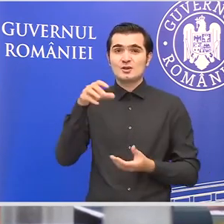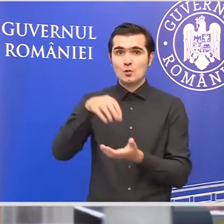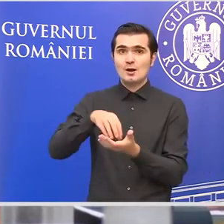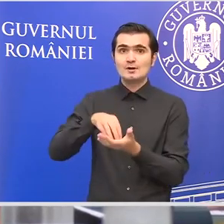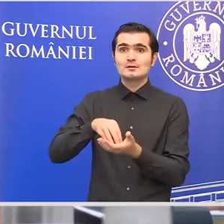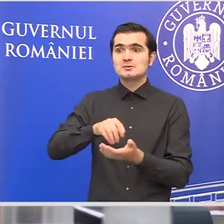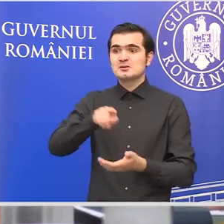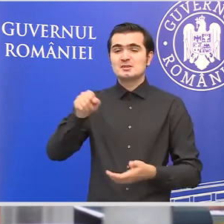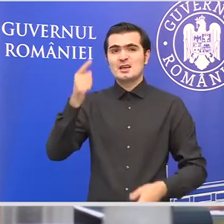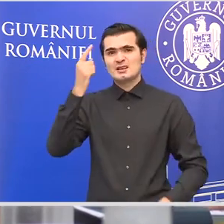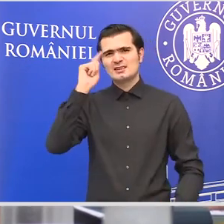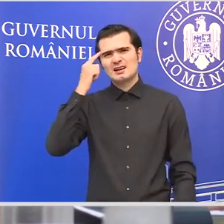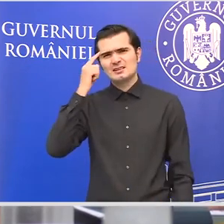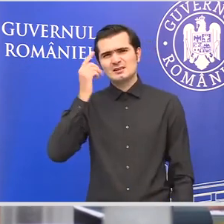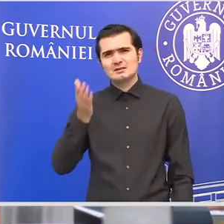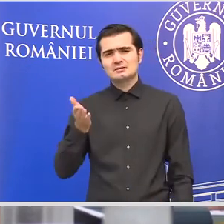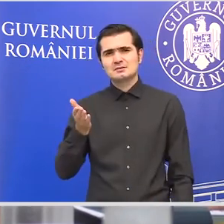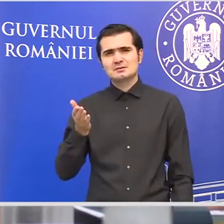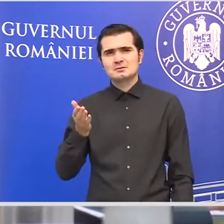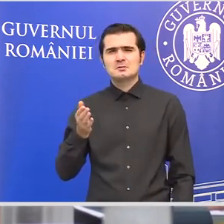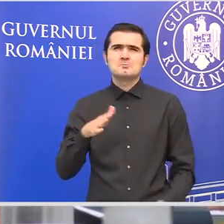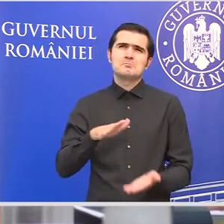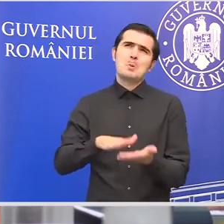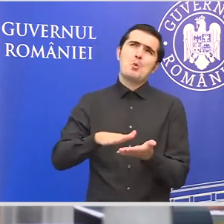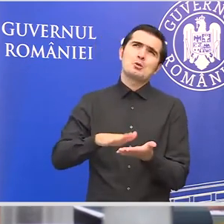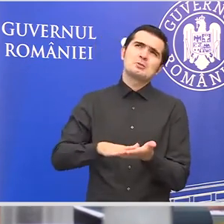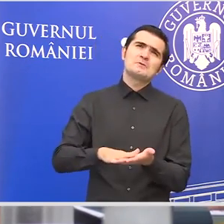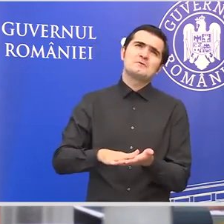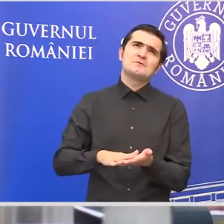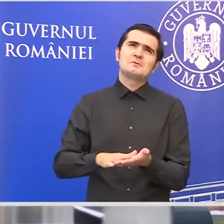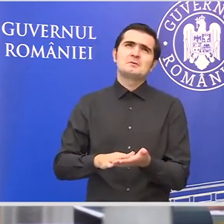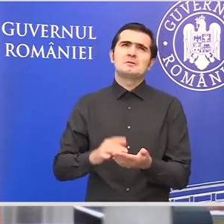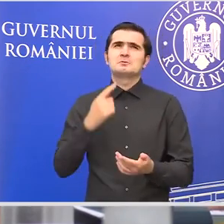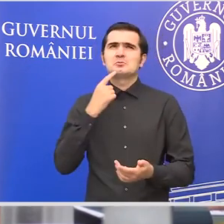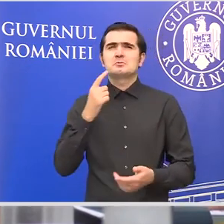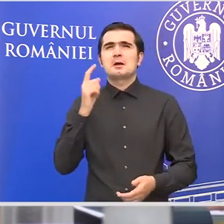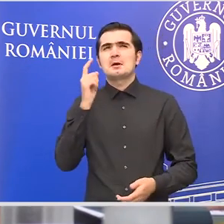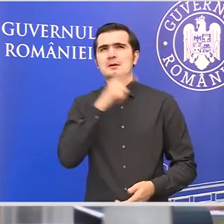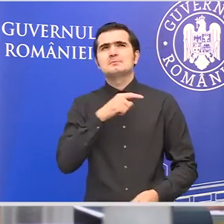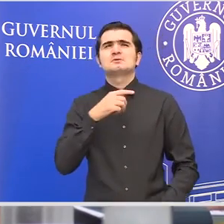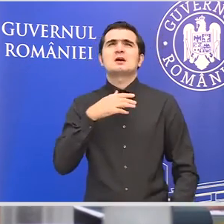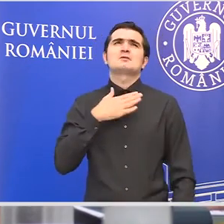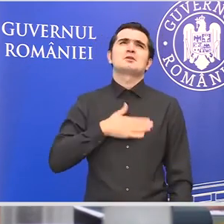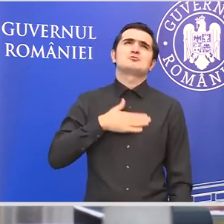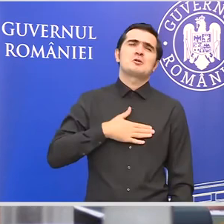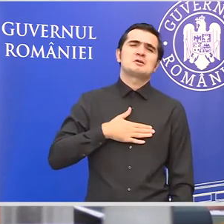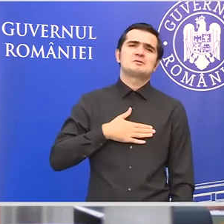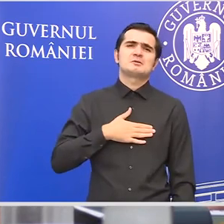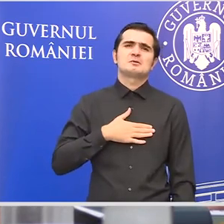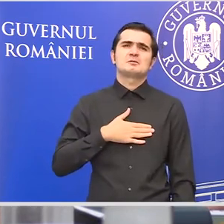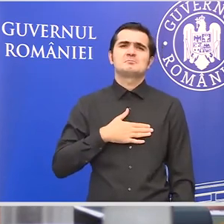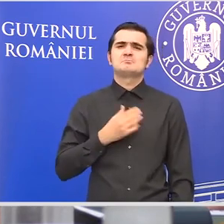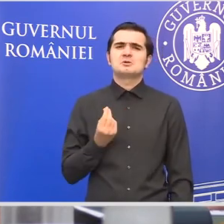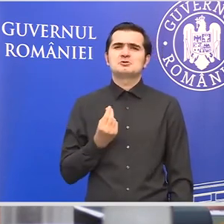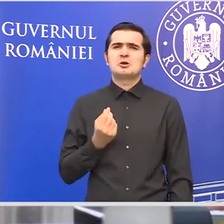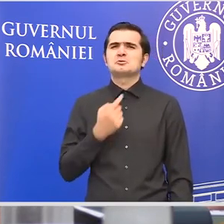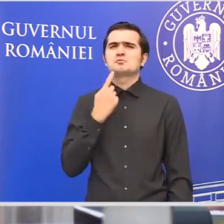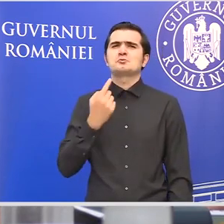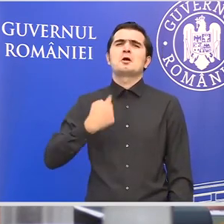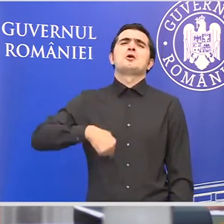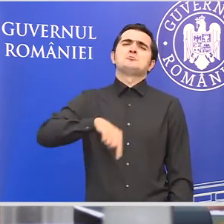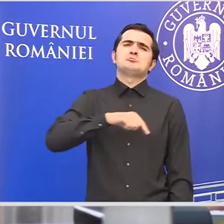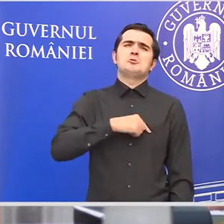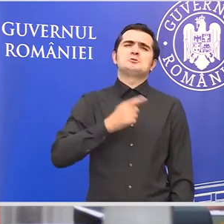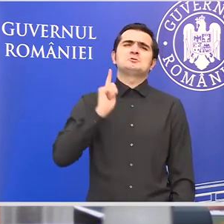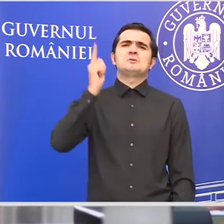se gândesc, motivându-și lipsa de dorință de a se vaccina în acest mod. Noi suntem